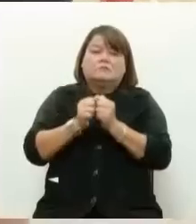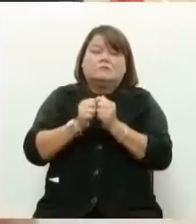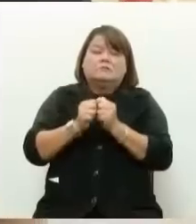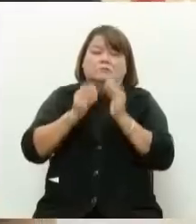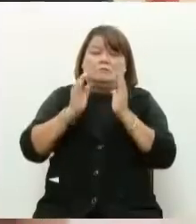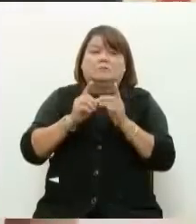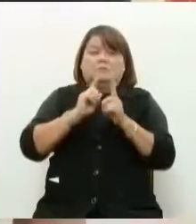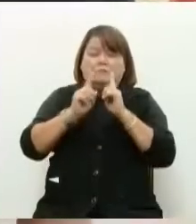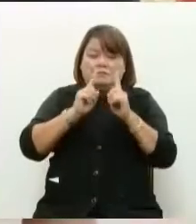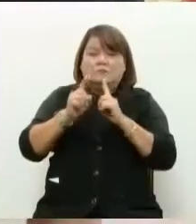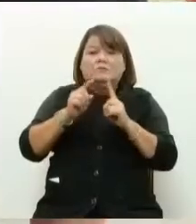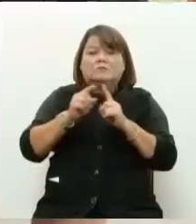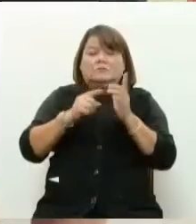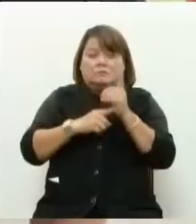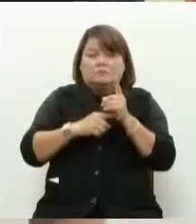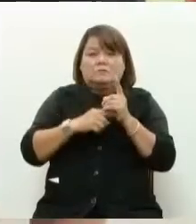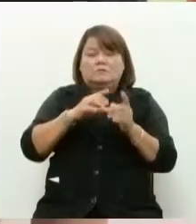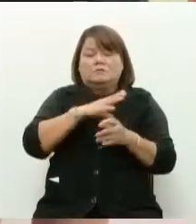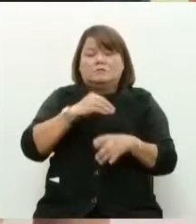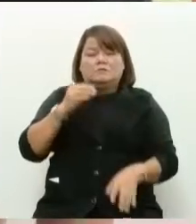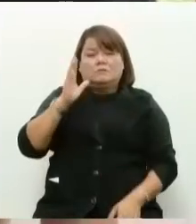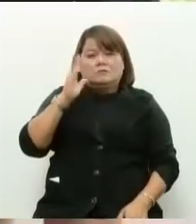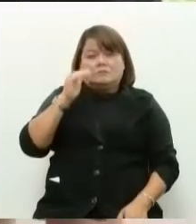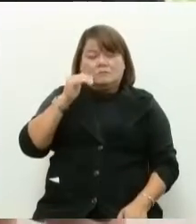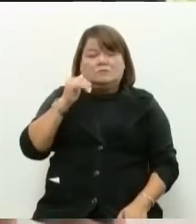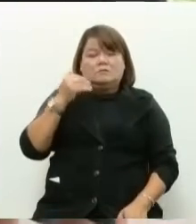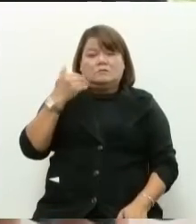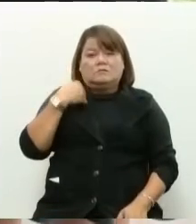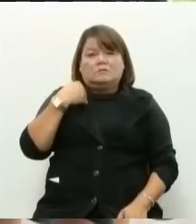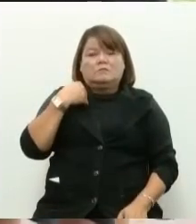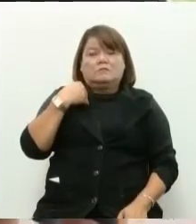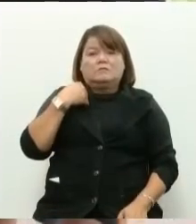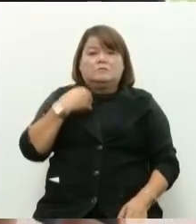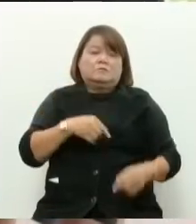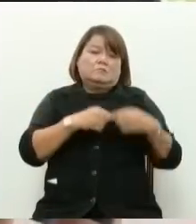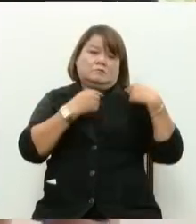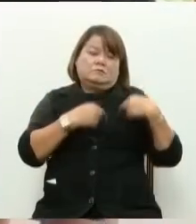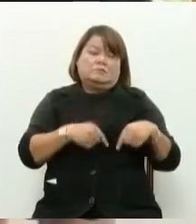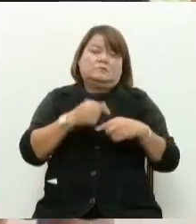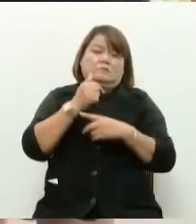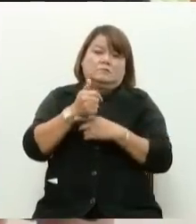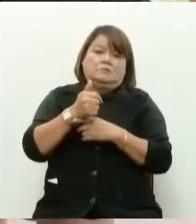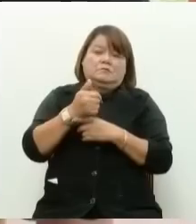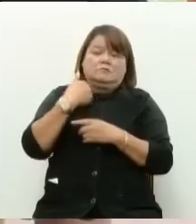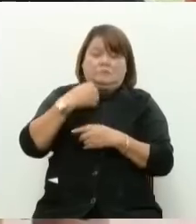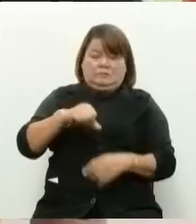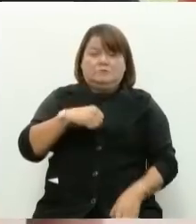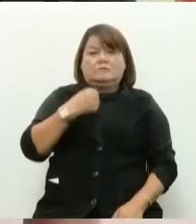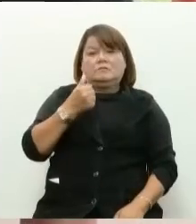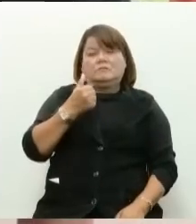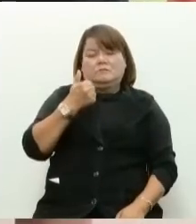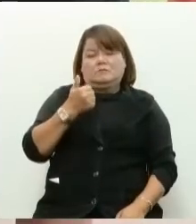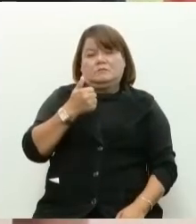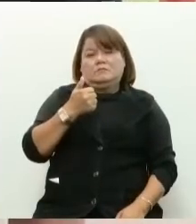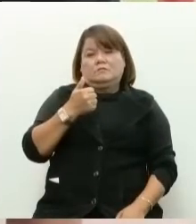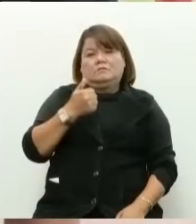ที่พูดด้วยนะคะแล้วก็มีสุขภาพจิตเนาะมีภาวะทางด้านจิตใจที่ดีขึ้นค่ะมีอารมณ์ที่ถ้าจาก